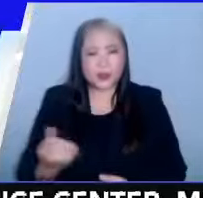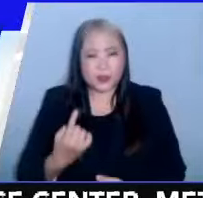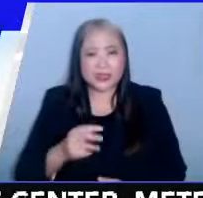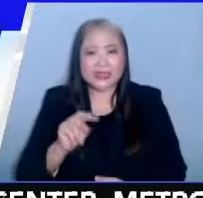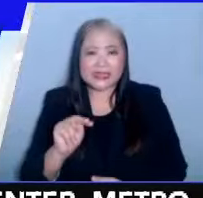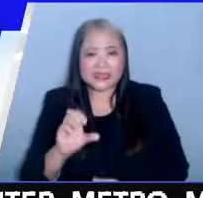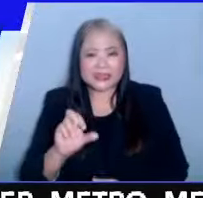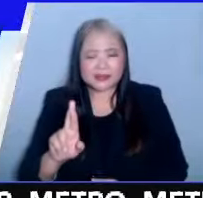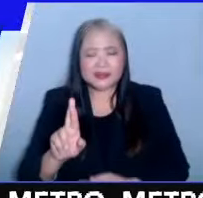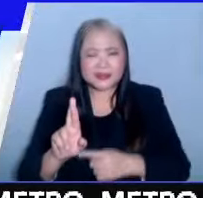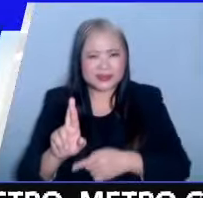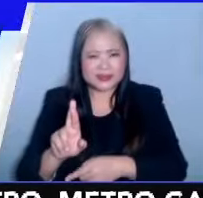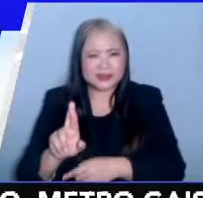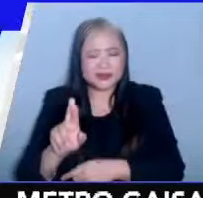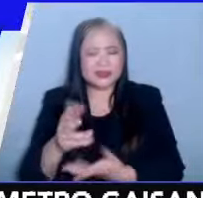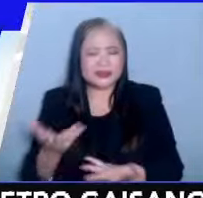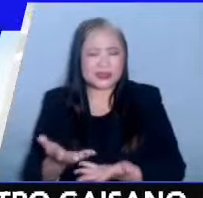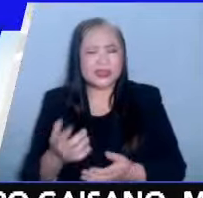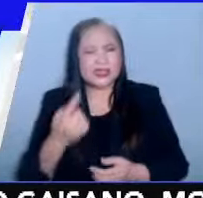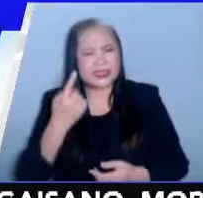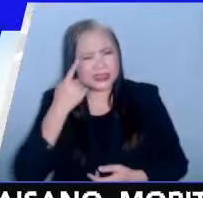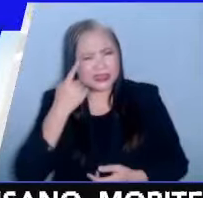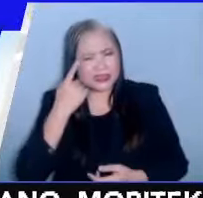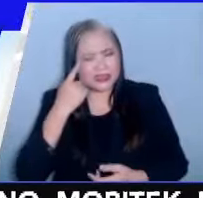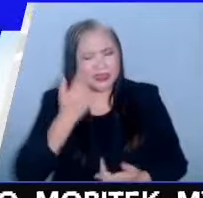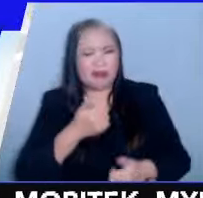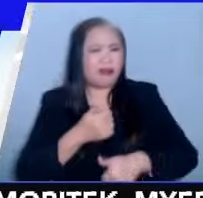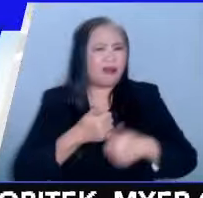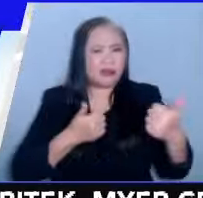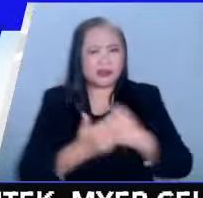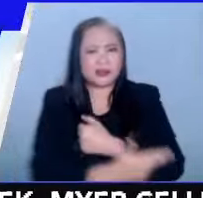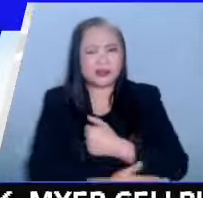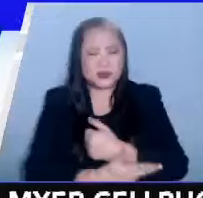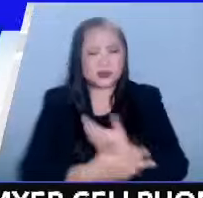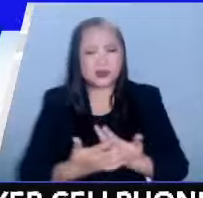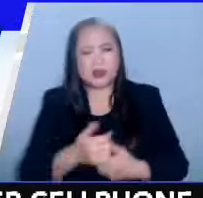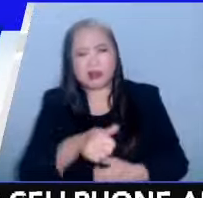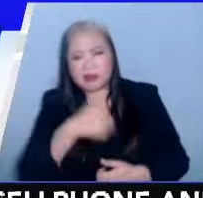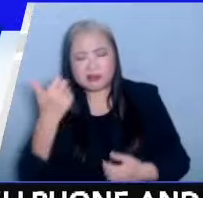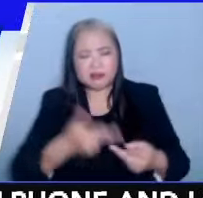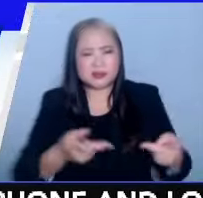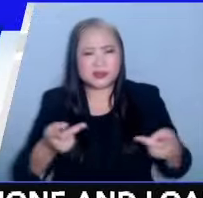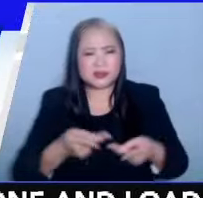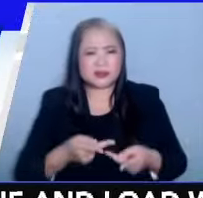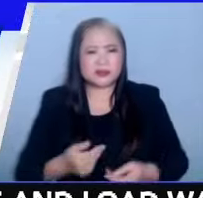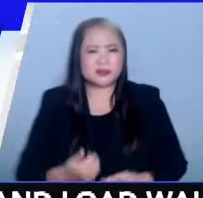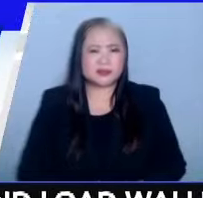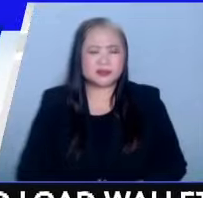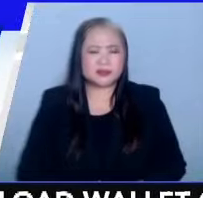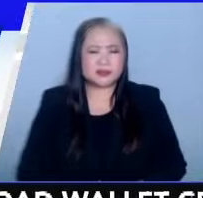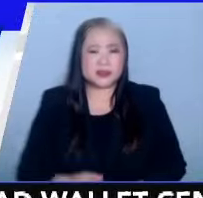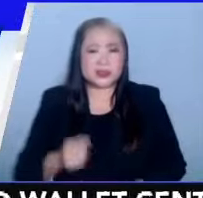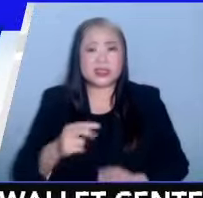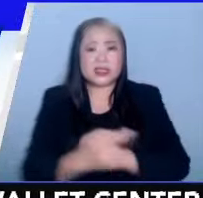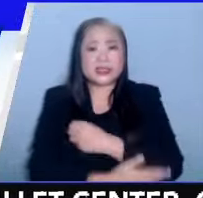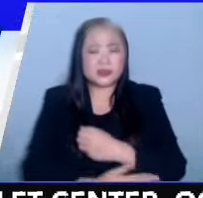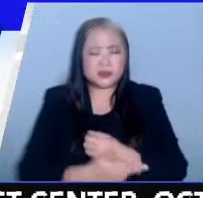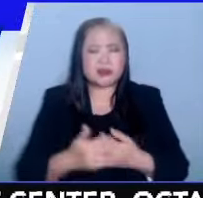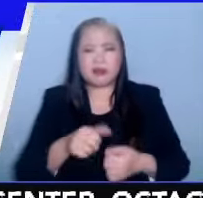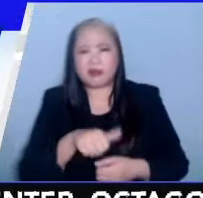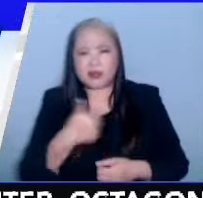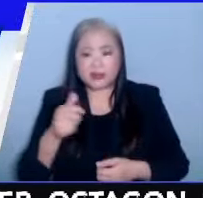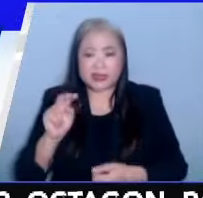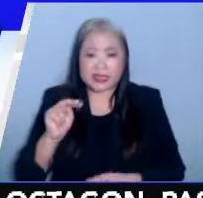That's only in the NCR imagine kung ano ang ang magiging karar naan ng ibang wage boards in the regions if the NCR if the